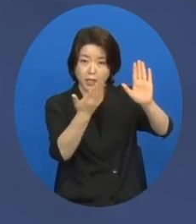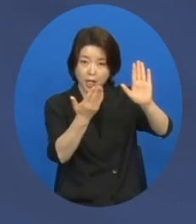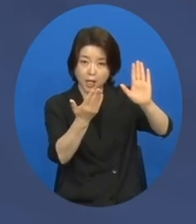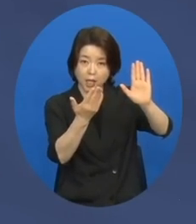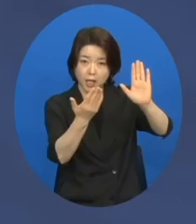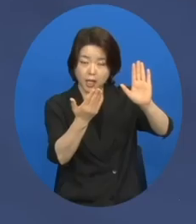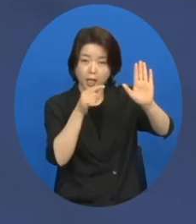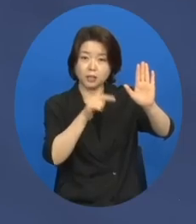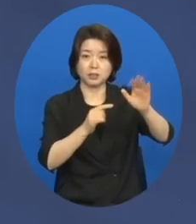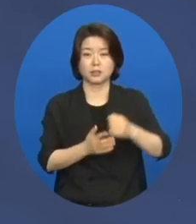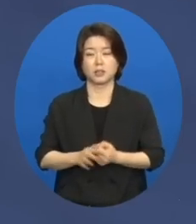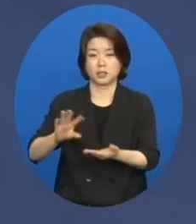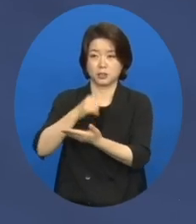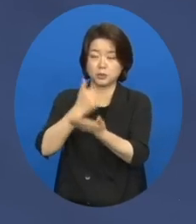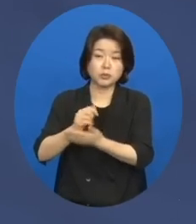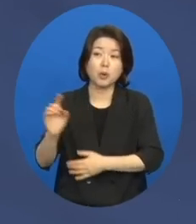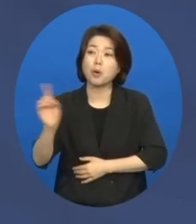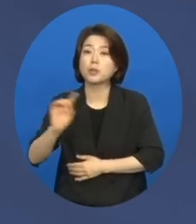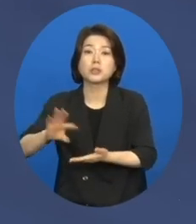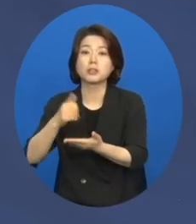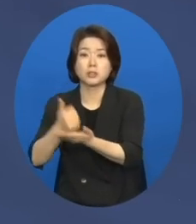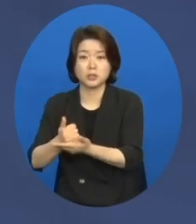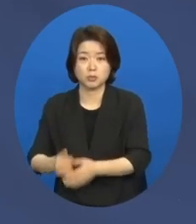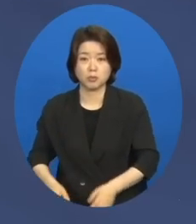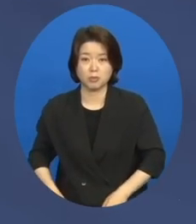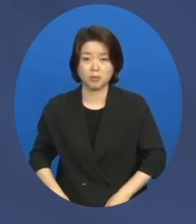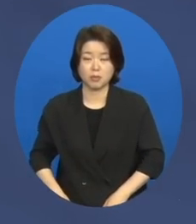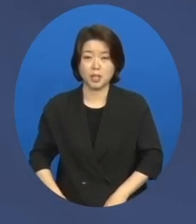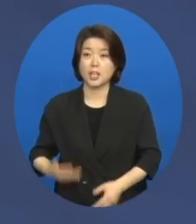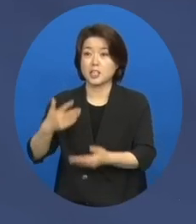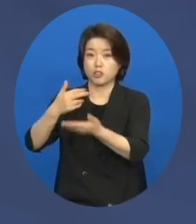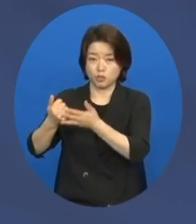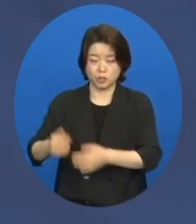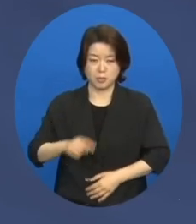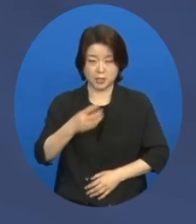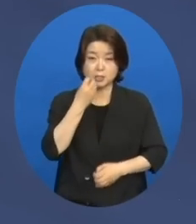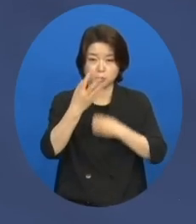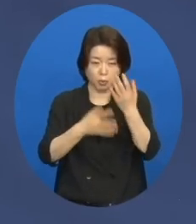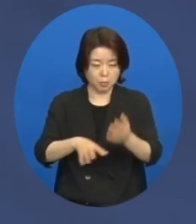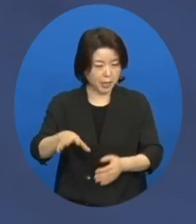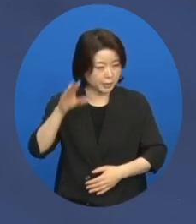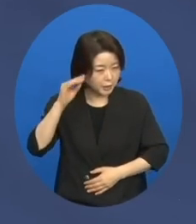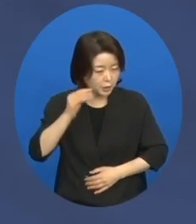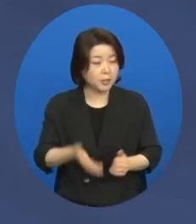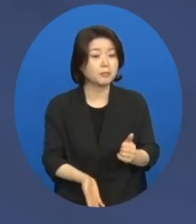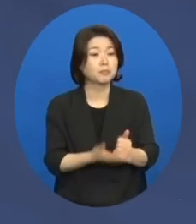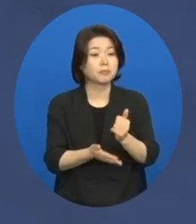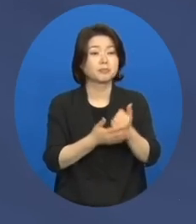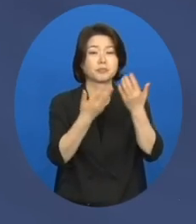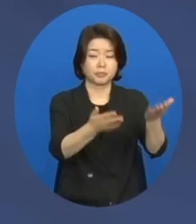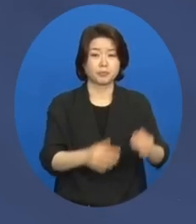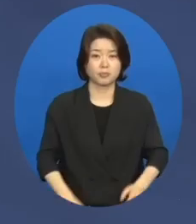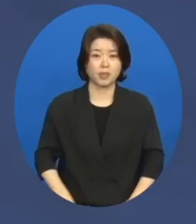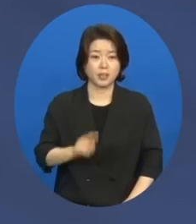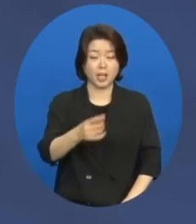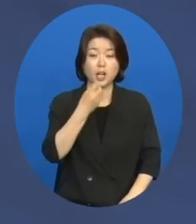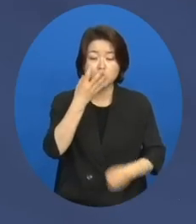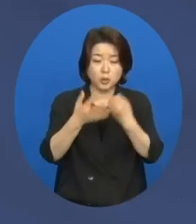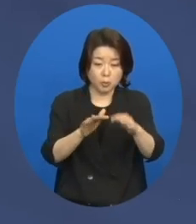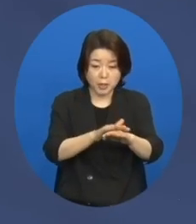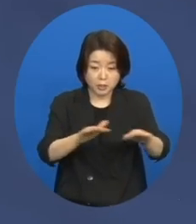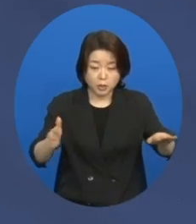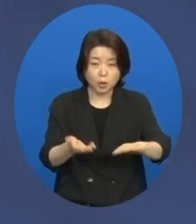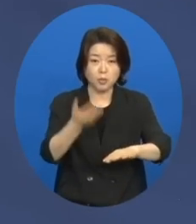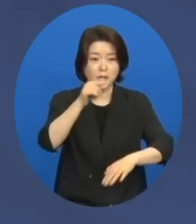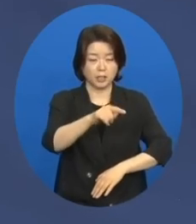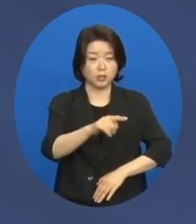때 그리스도인데 어떤 그리스도냐는 거예요. 그래서 주님께서 그 고백을 딱 들으시고 칭찬하신 다음에 내가 이 고백의 터 위에